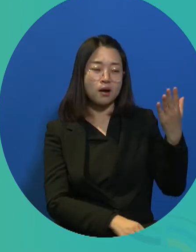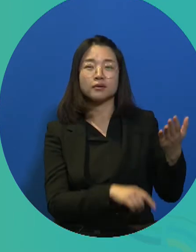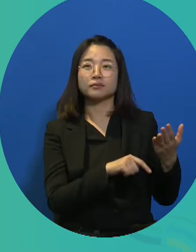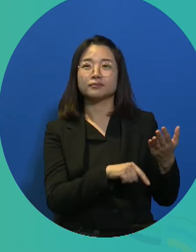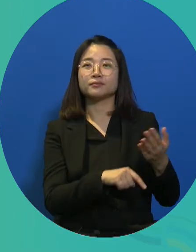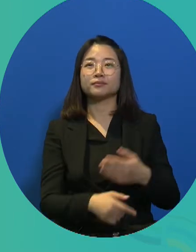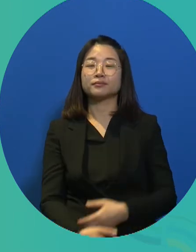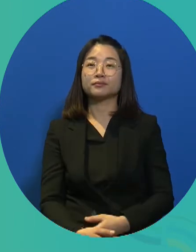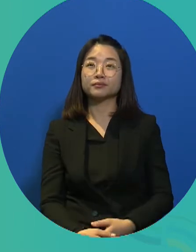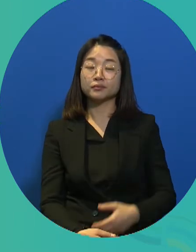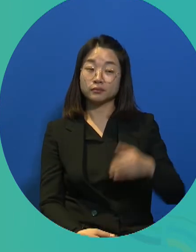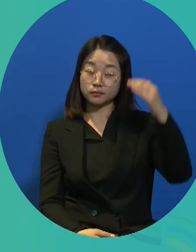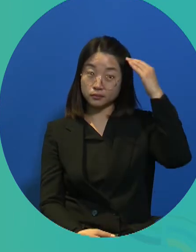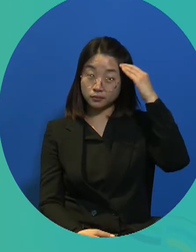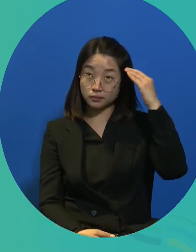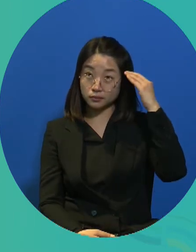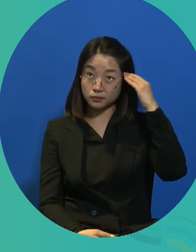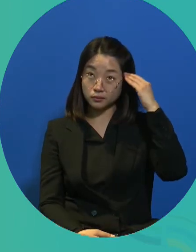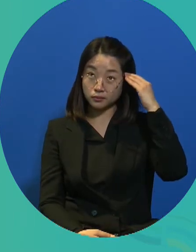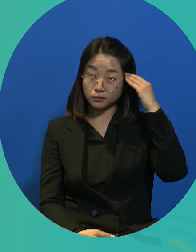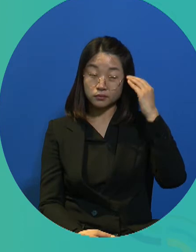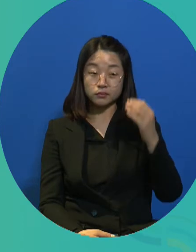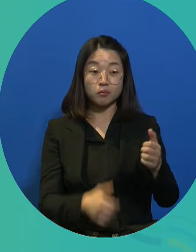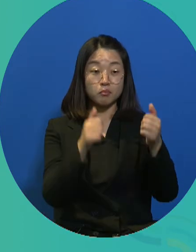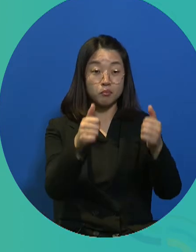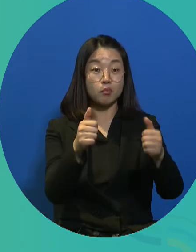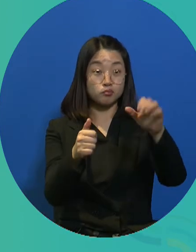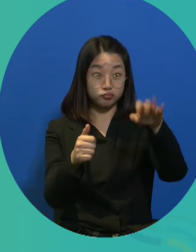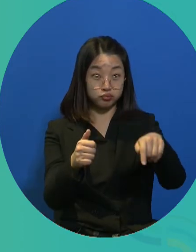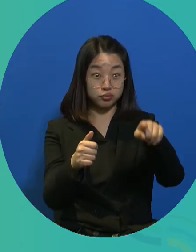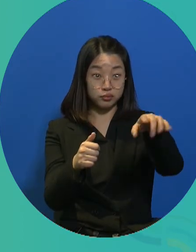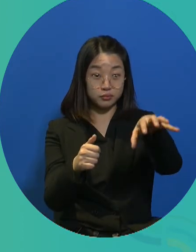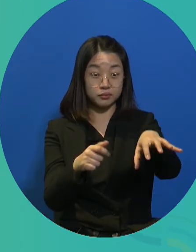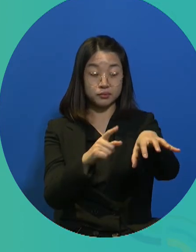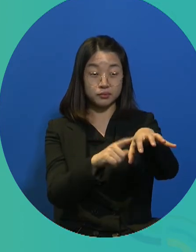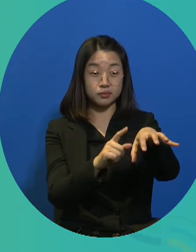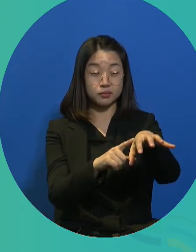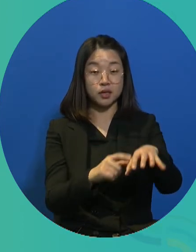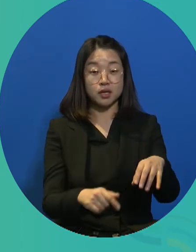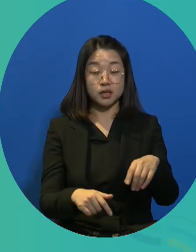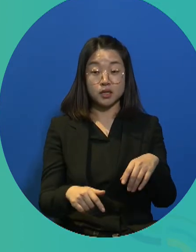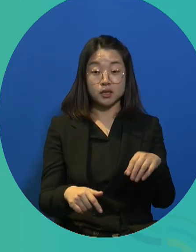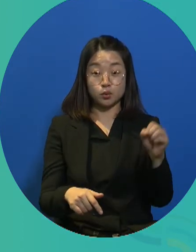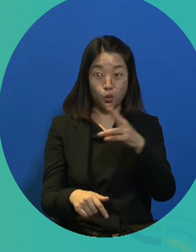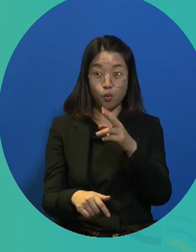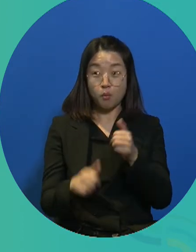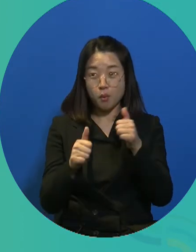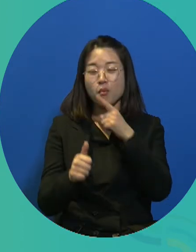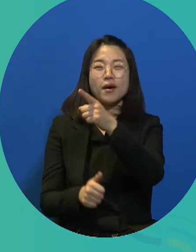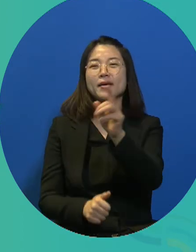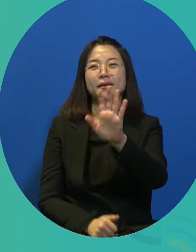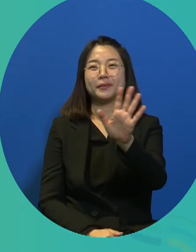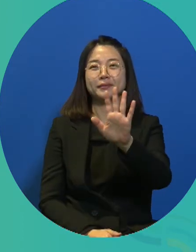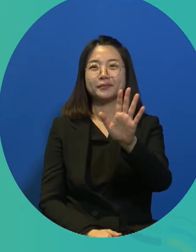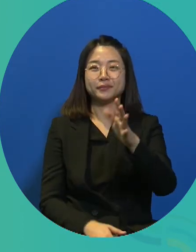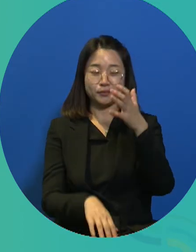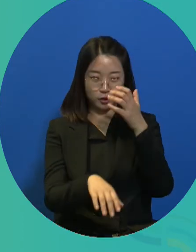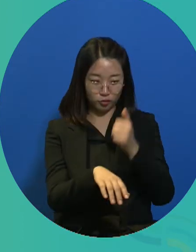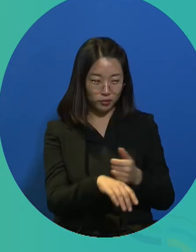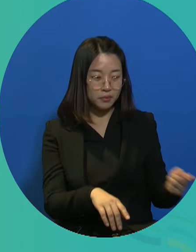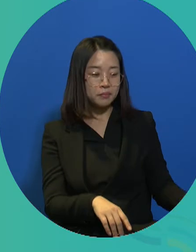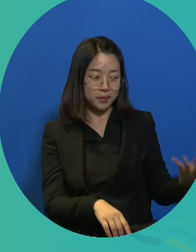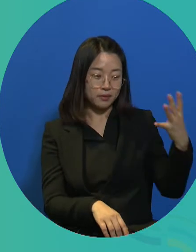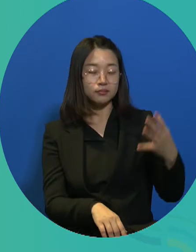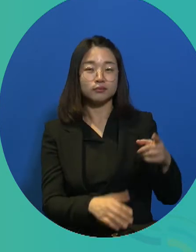내려졌었고 한국 그 법무부에서 더 이상의 추가 항소를 제기하지 않아서 판결이 확정됐던